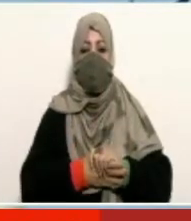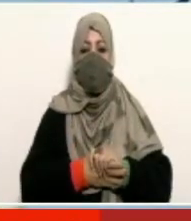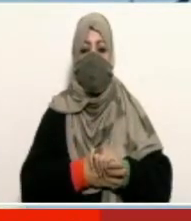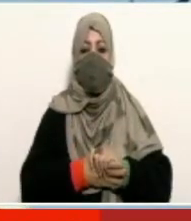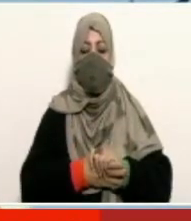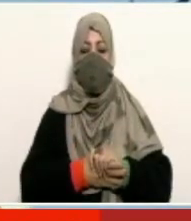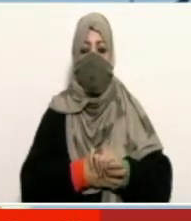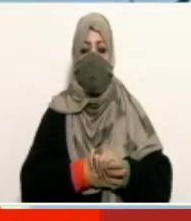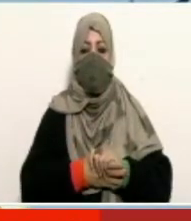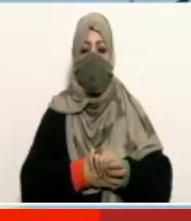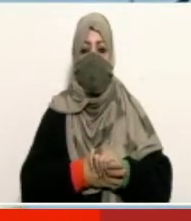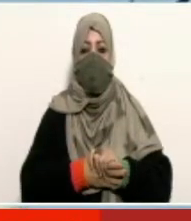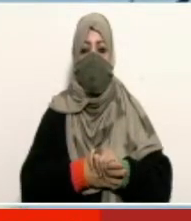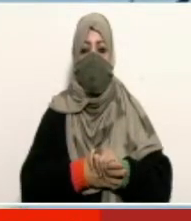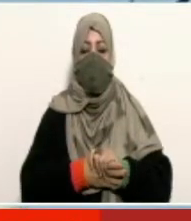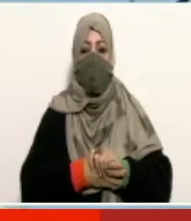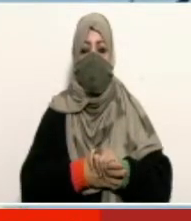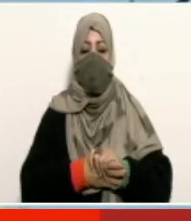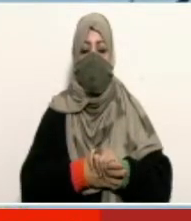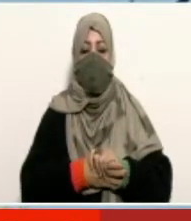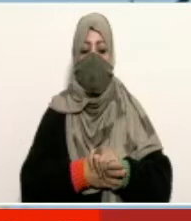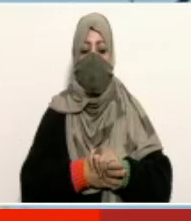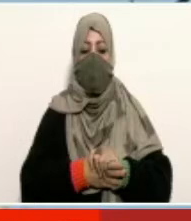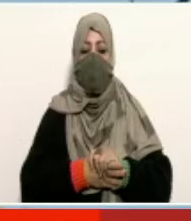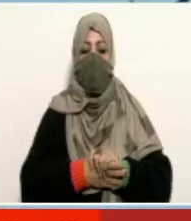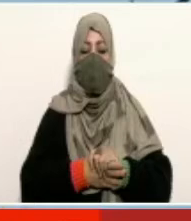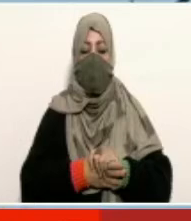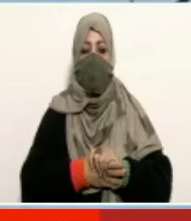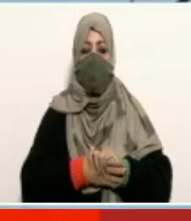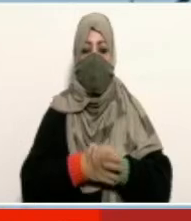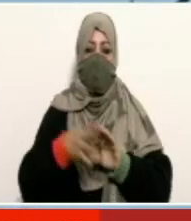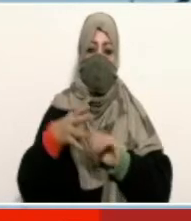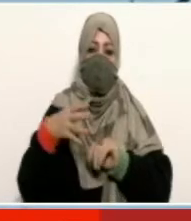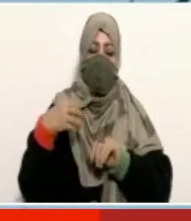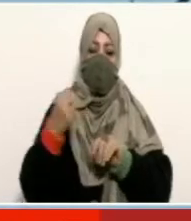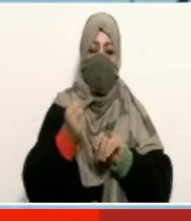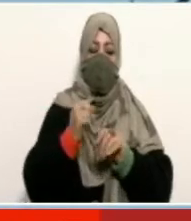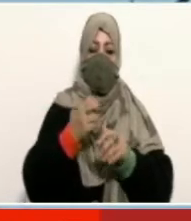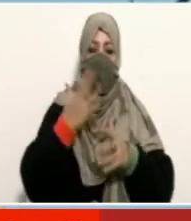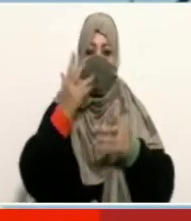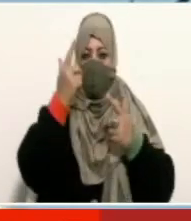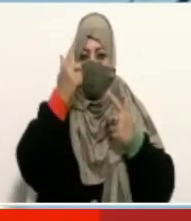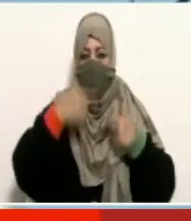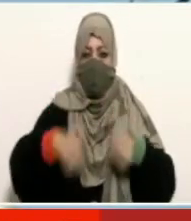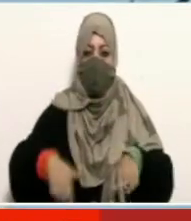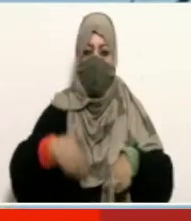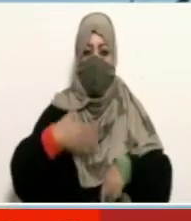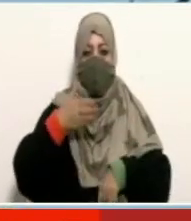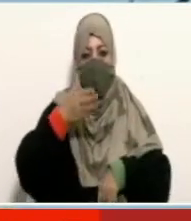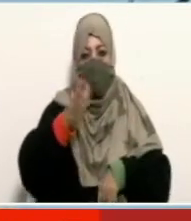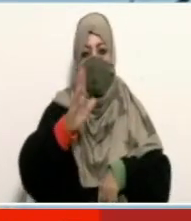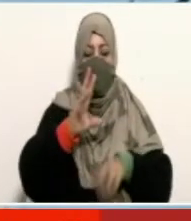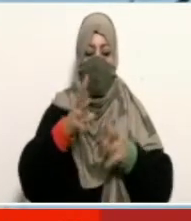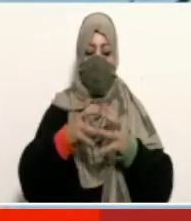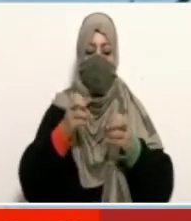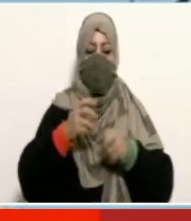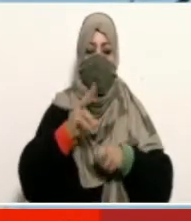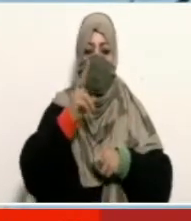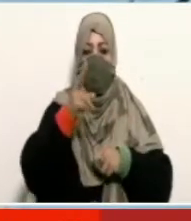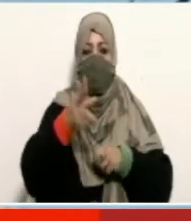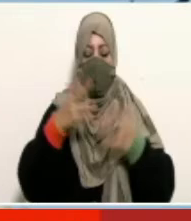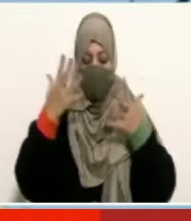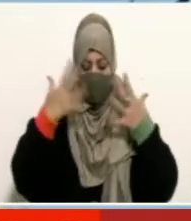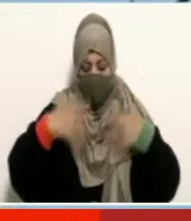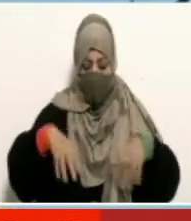إذن هنا عن كيفية الغسل، أظن بينا لأخي عبد الرحمن أن يعني يغسل بعد أن